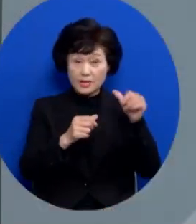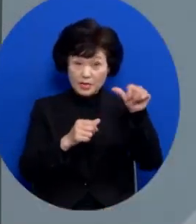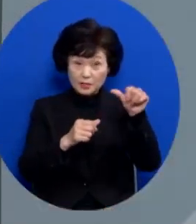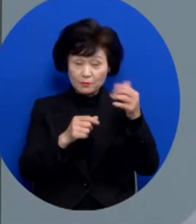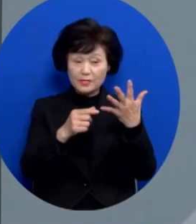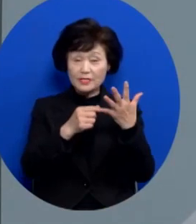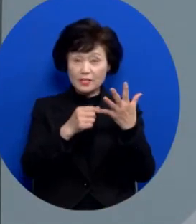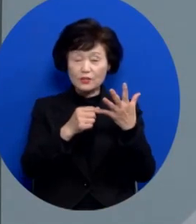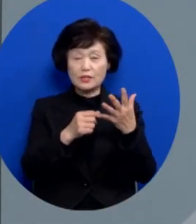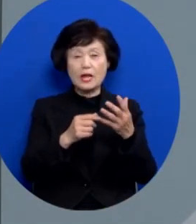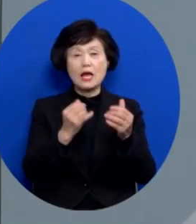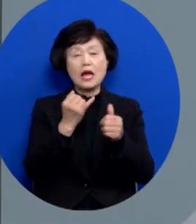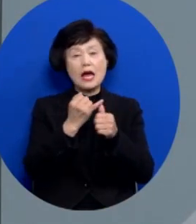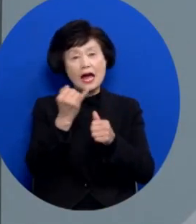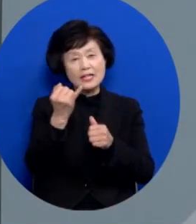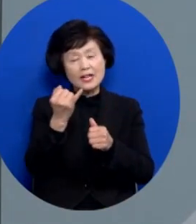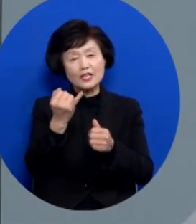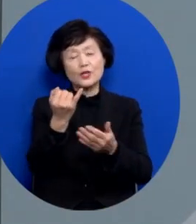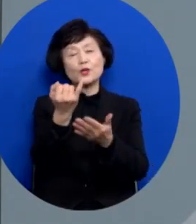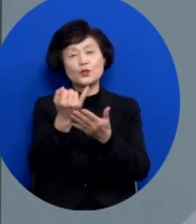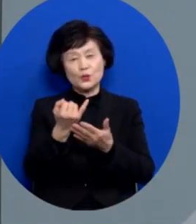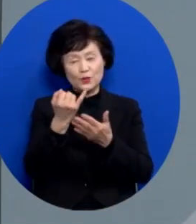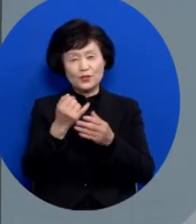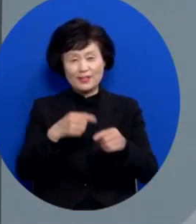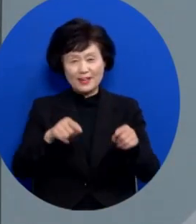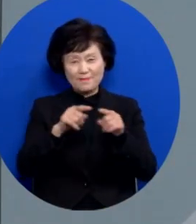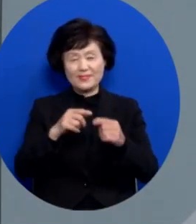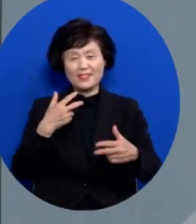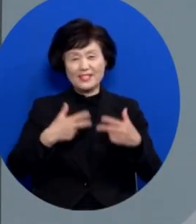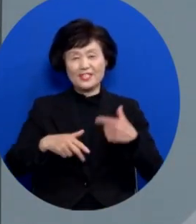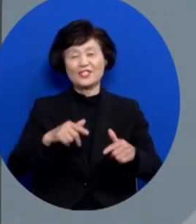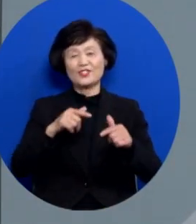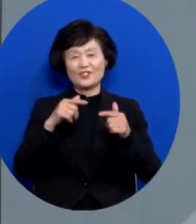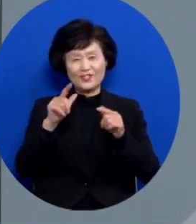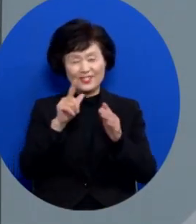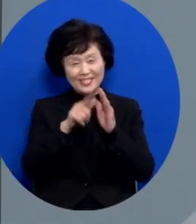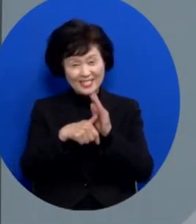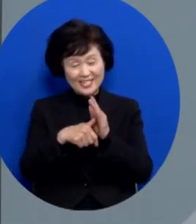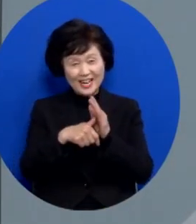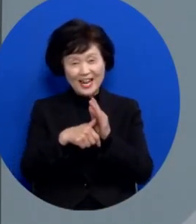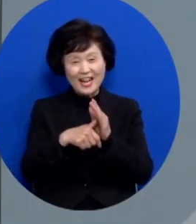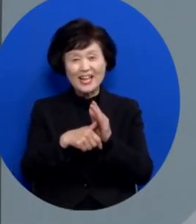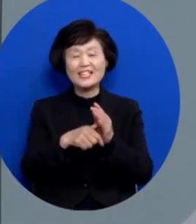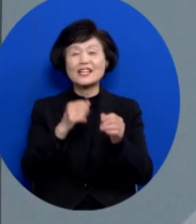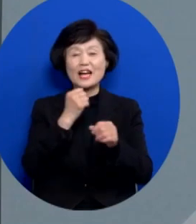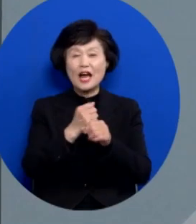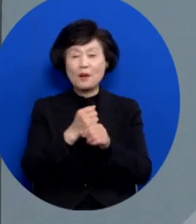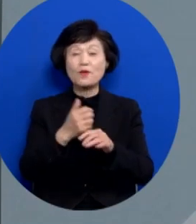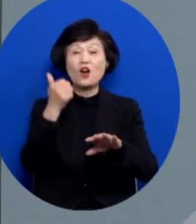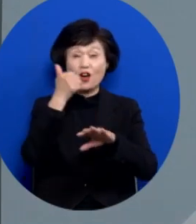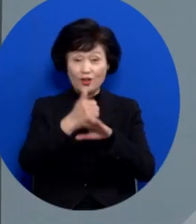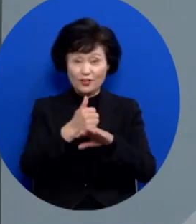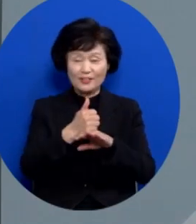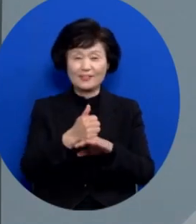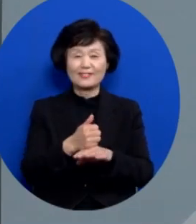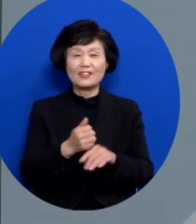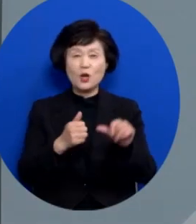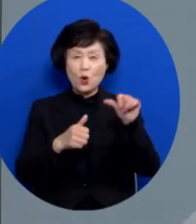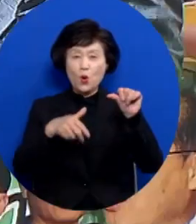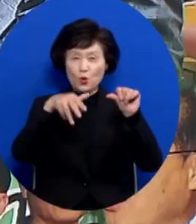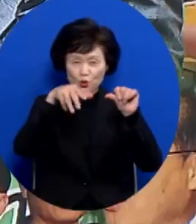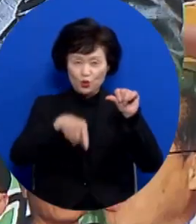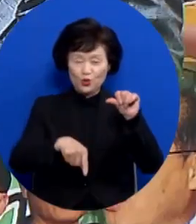아내를 초청해서 함께 즐거운 시간을 갖추면서 마무리를 하게 됩니다 이렇게 5주간 시행하게